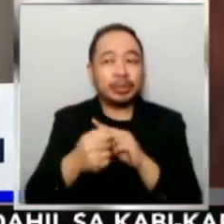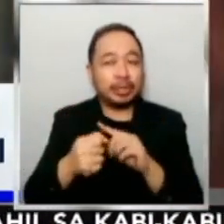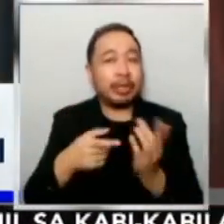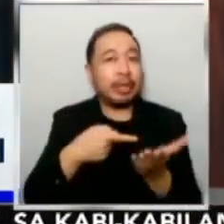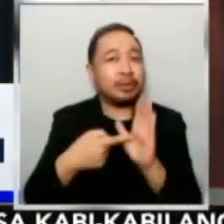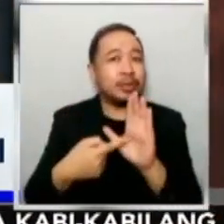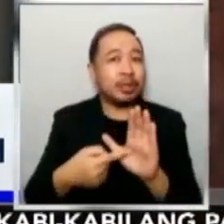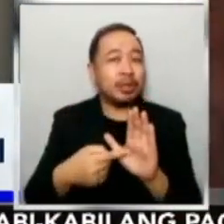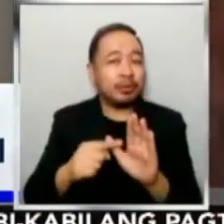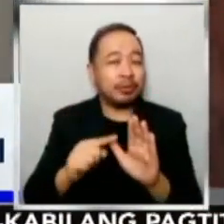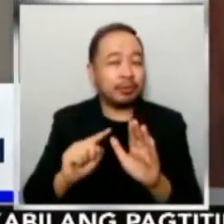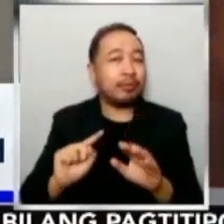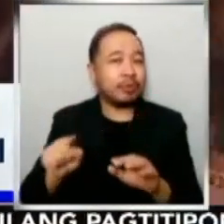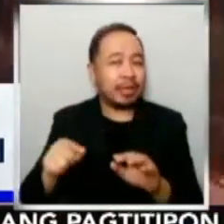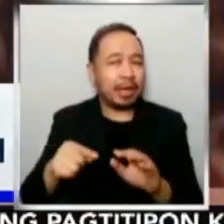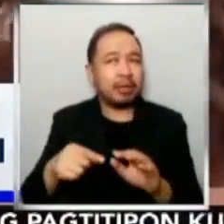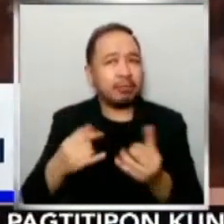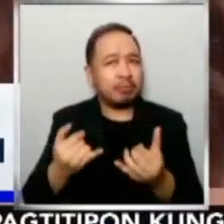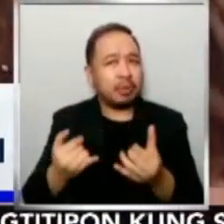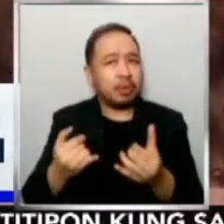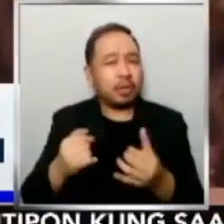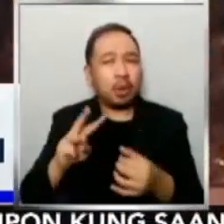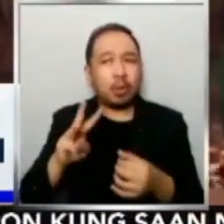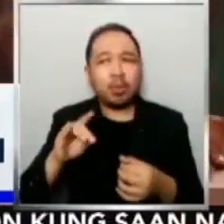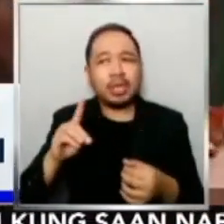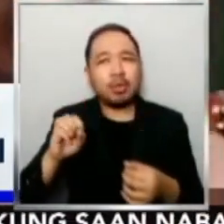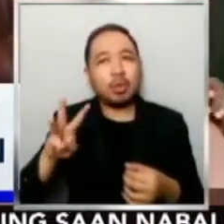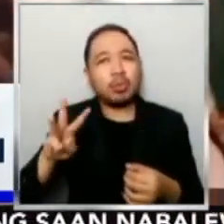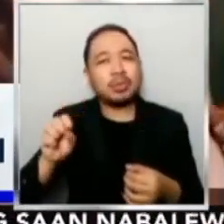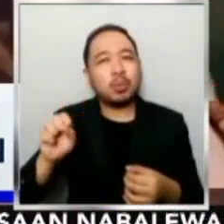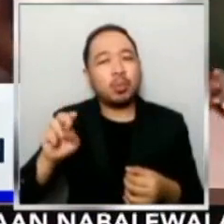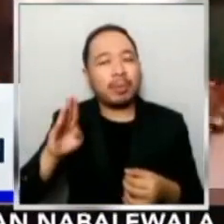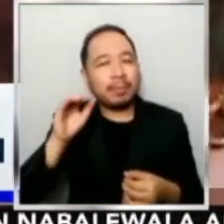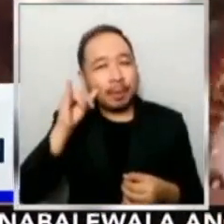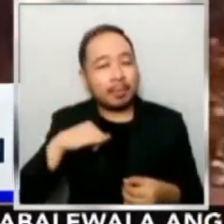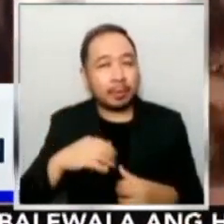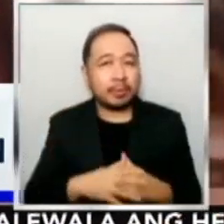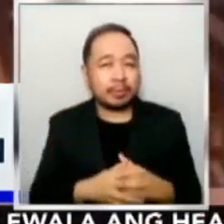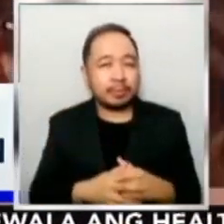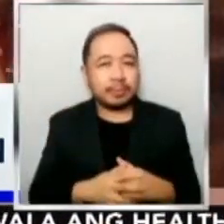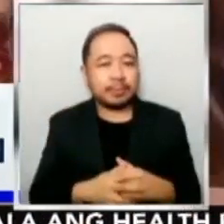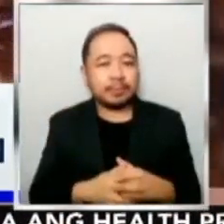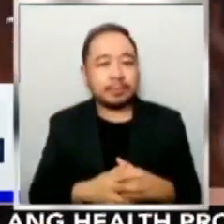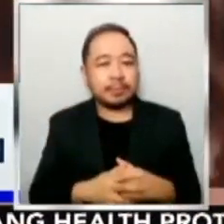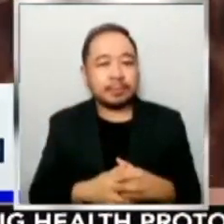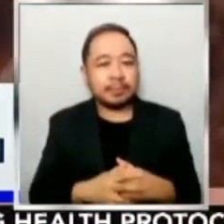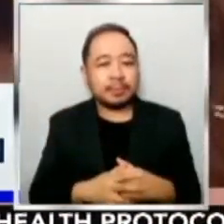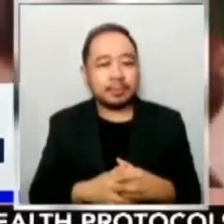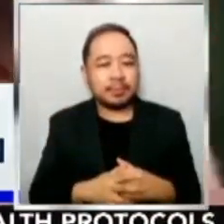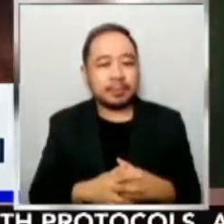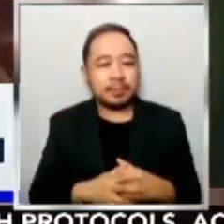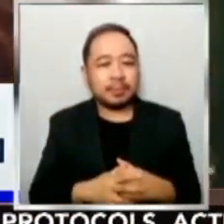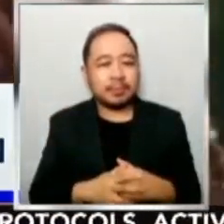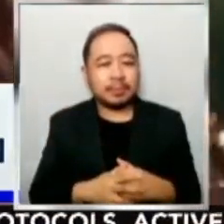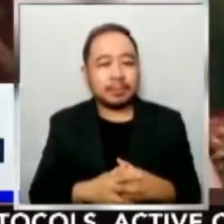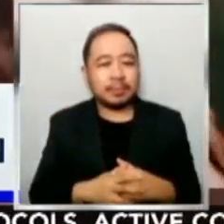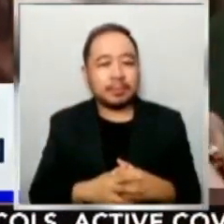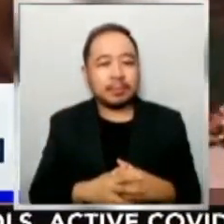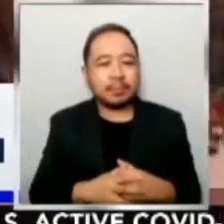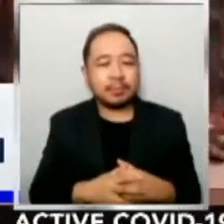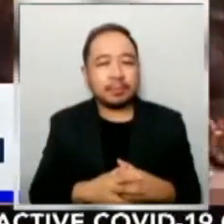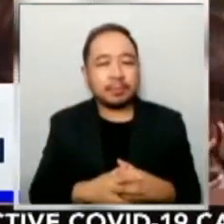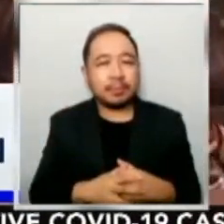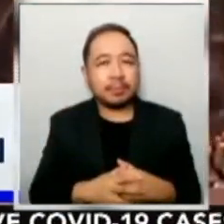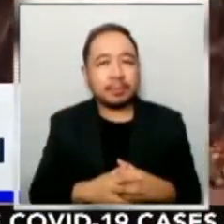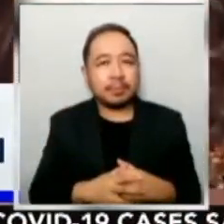ng GMA na Widow's Web kagabi. What I did to you is unforgivable. But since nandito na